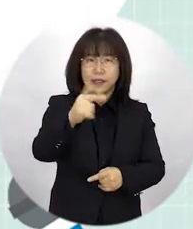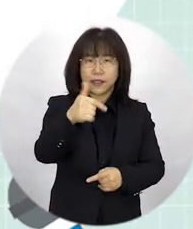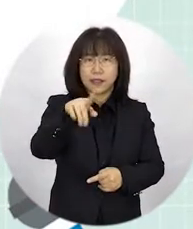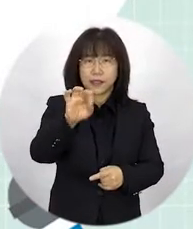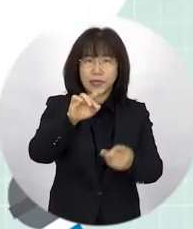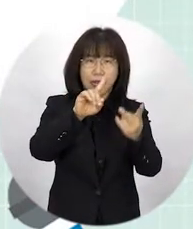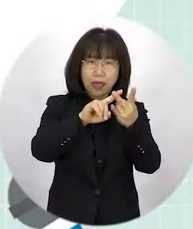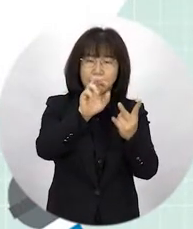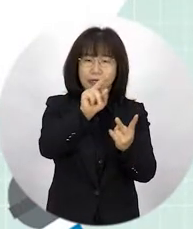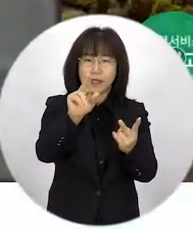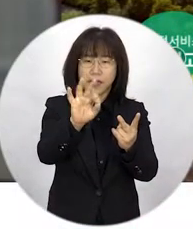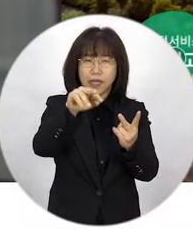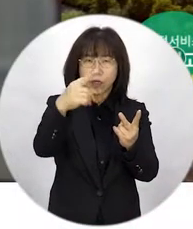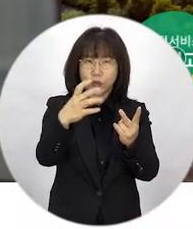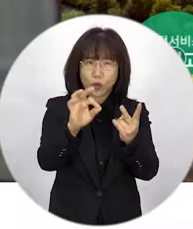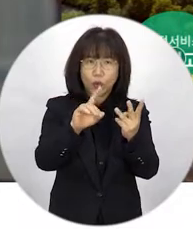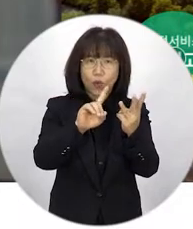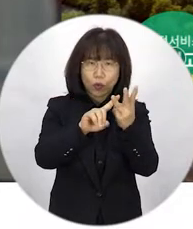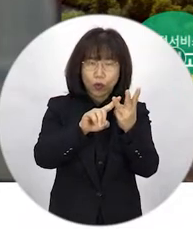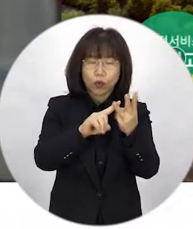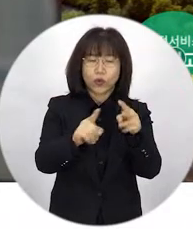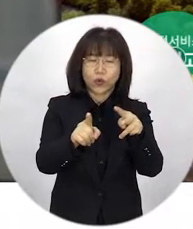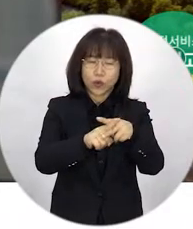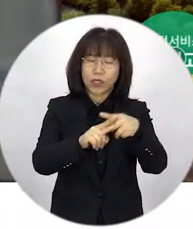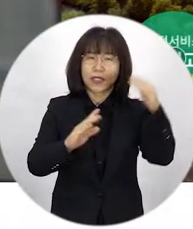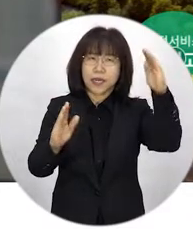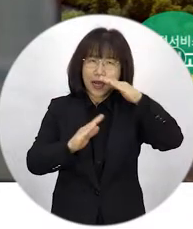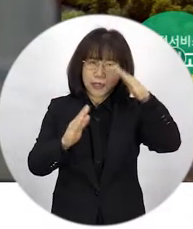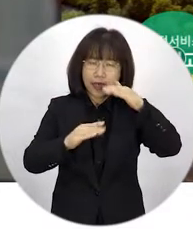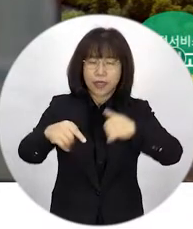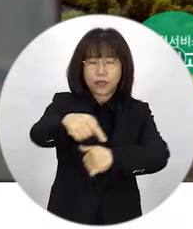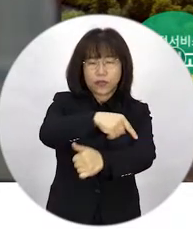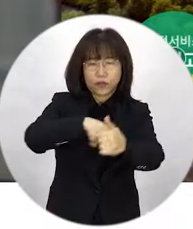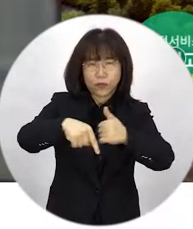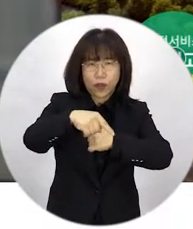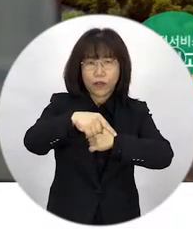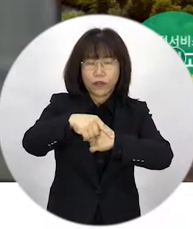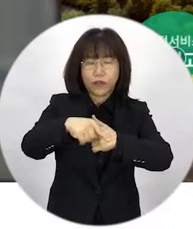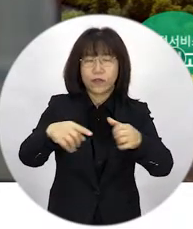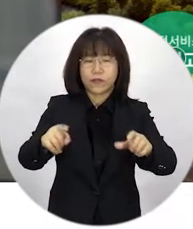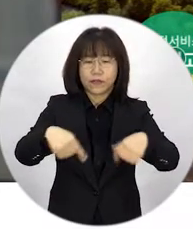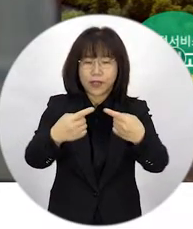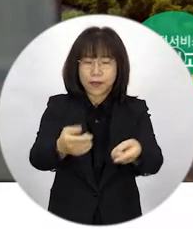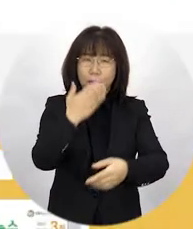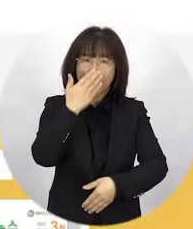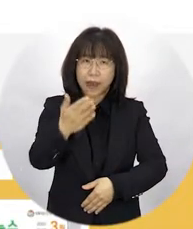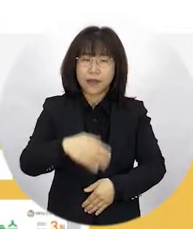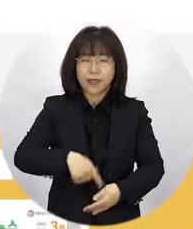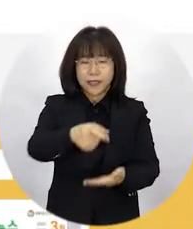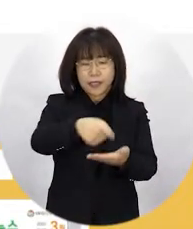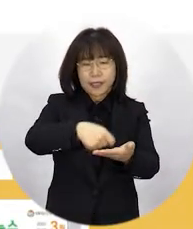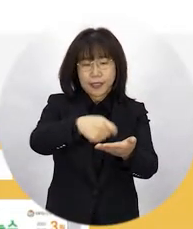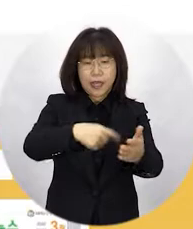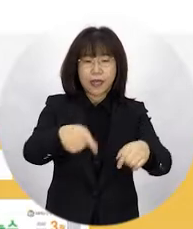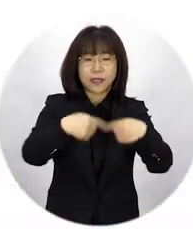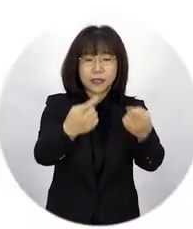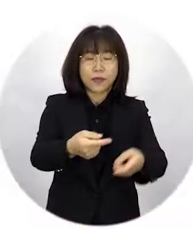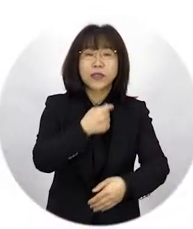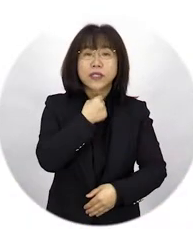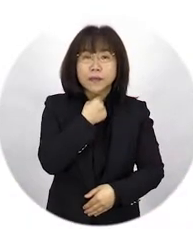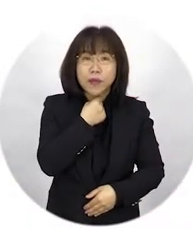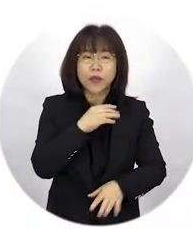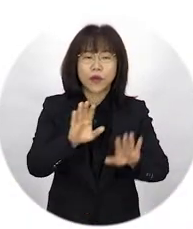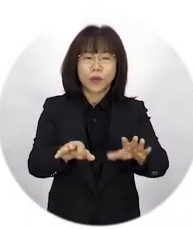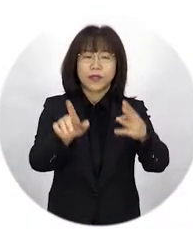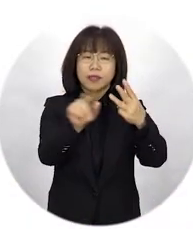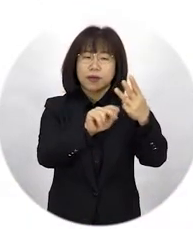신강, 양동초등학교 학생 중 강서구에 거주하는 아이들도 참여할 수 있습니다. 기자단 활동에 참여를 원하는